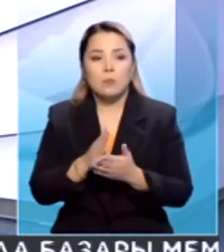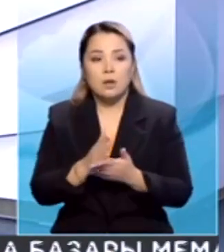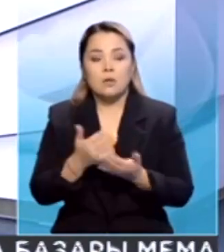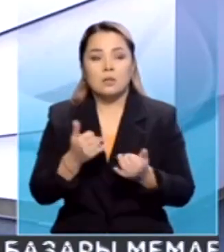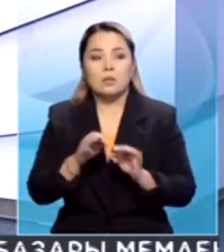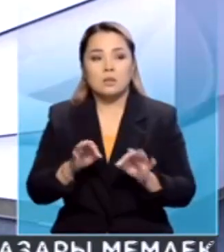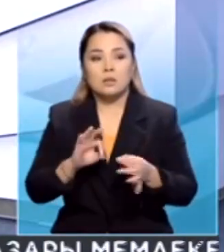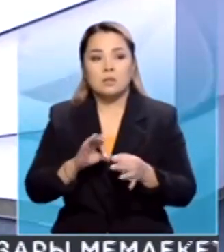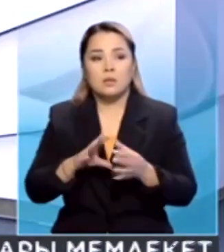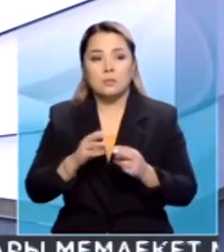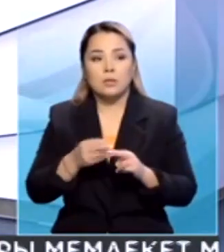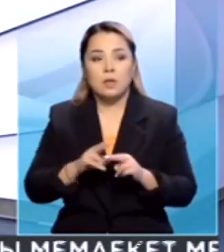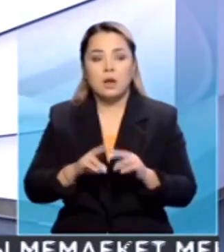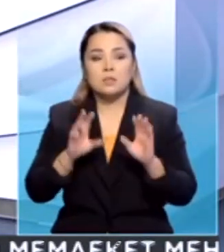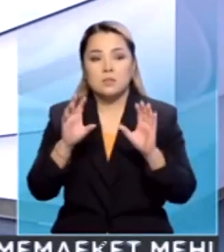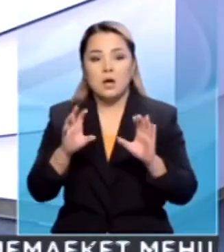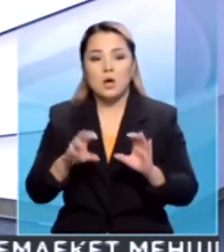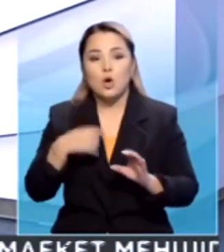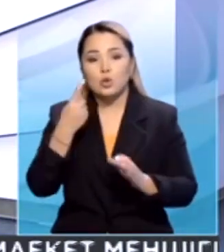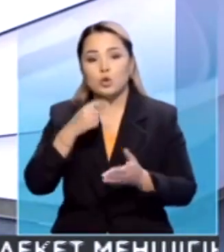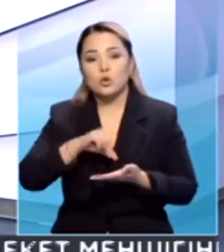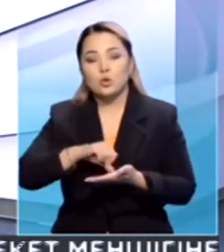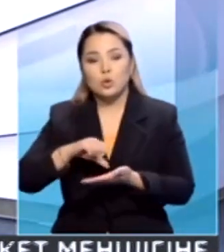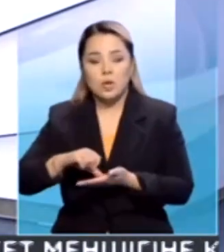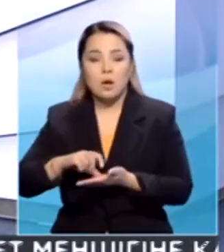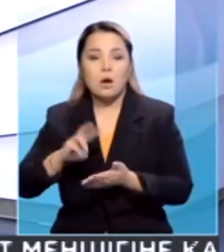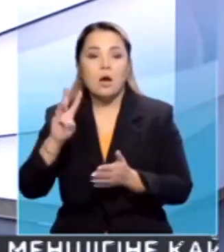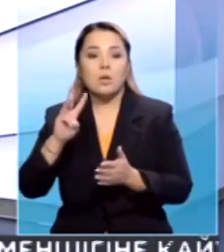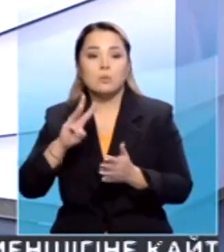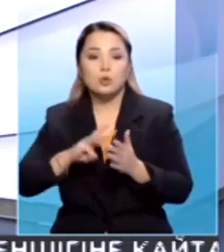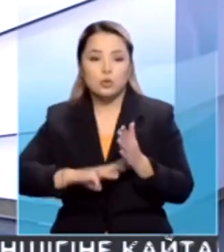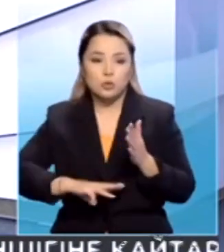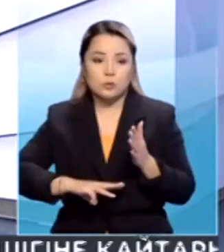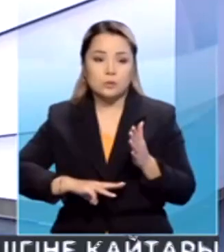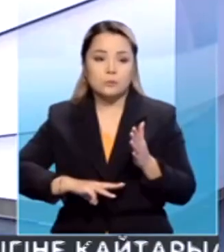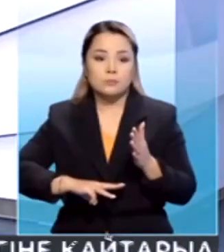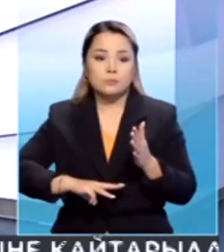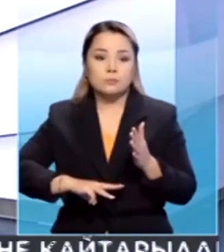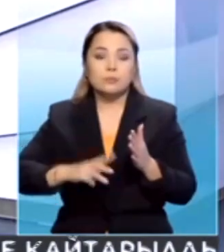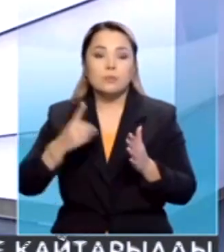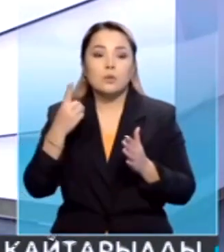Атап айтқанда, заңды тұлғаға айыппұл